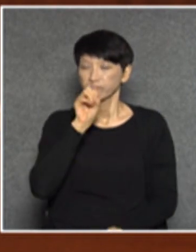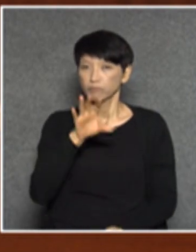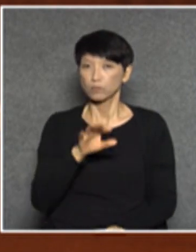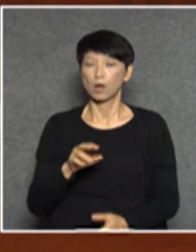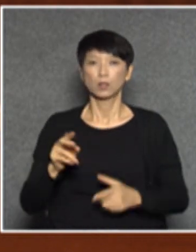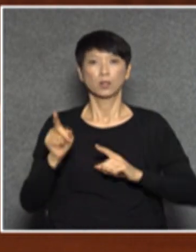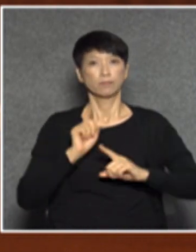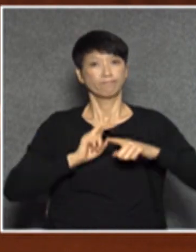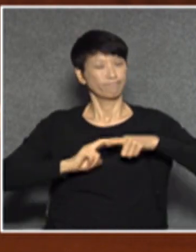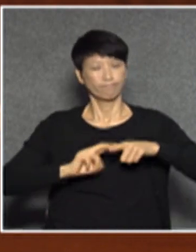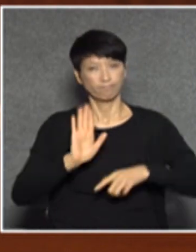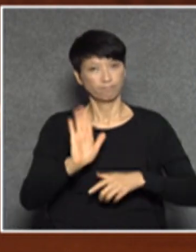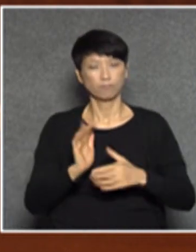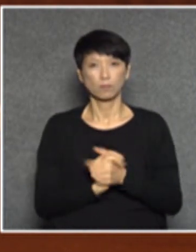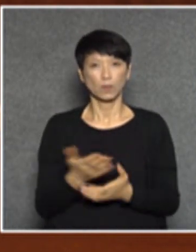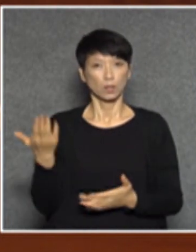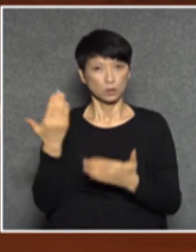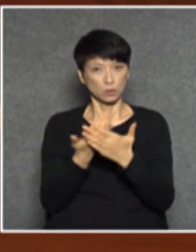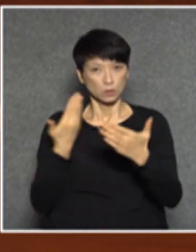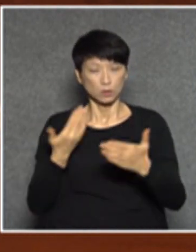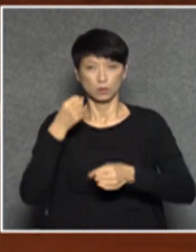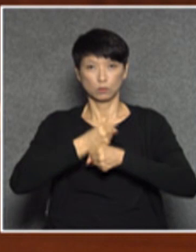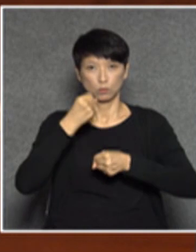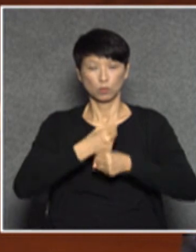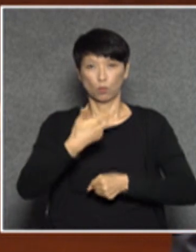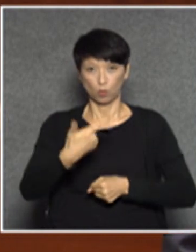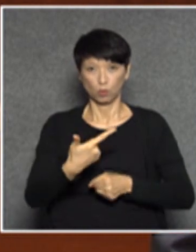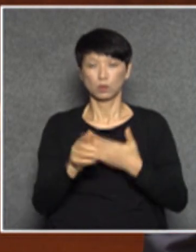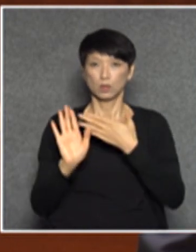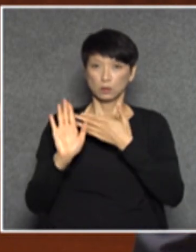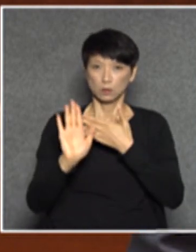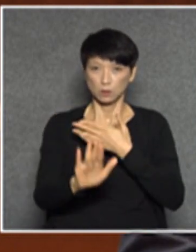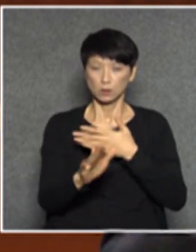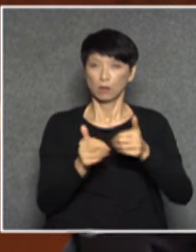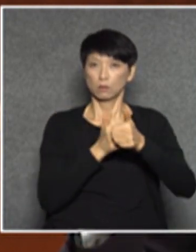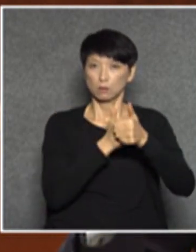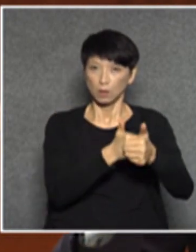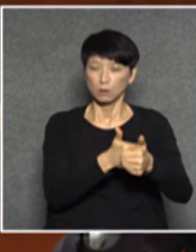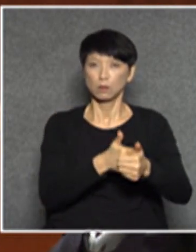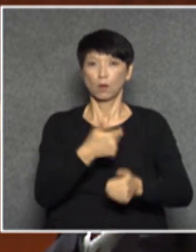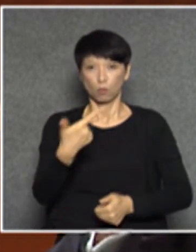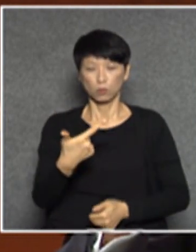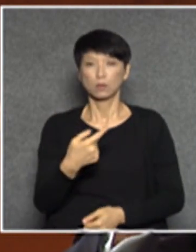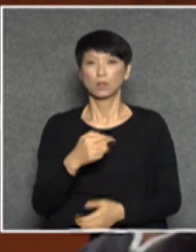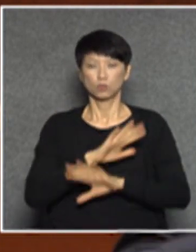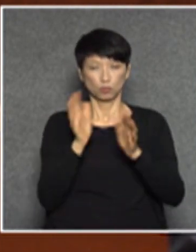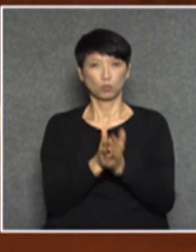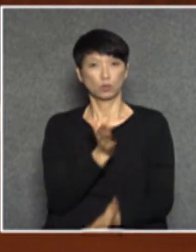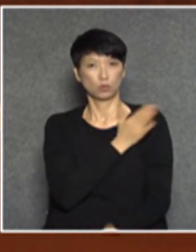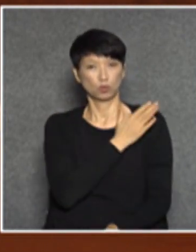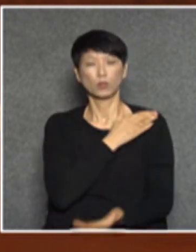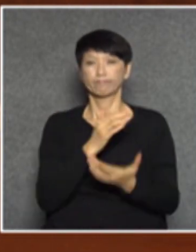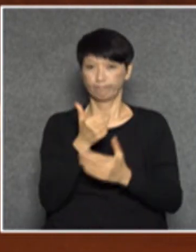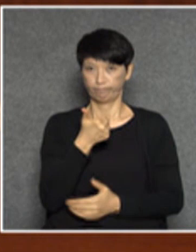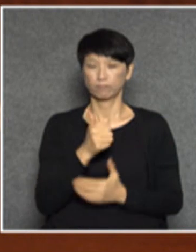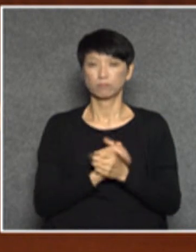做很多的工作，之後還要有很多的跟進工作要做，這個全部是我們職責一部分。但